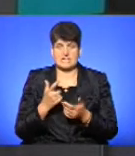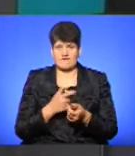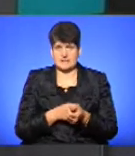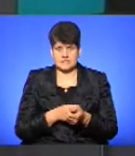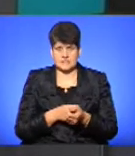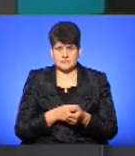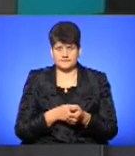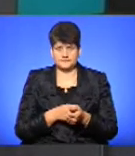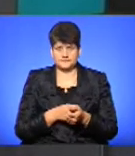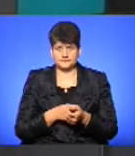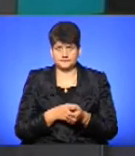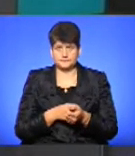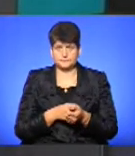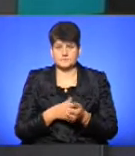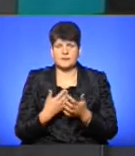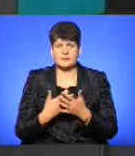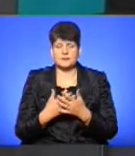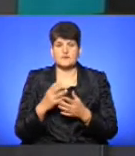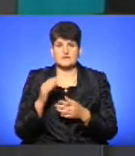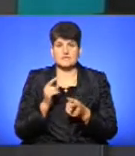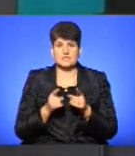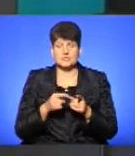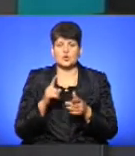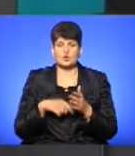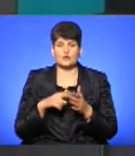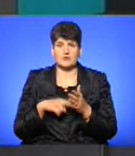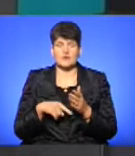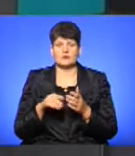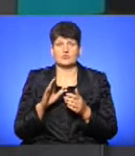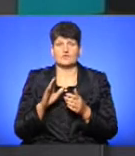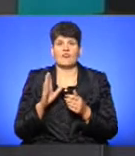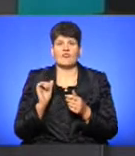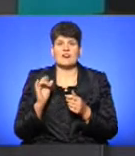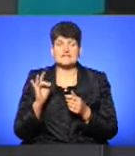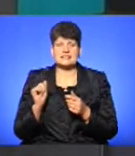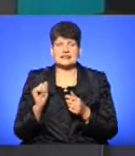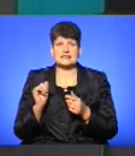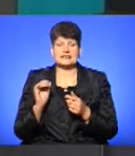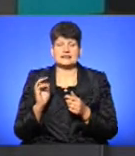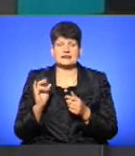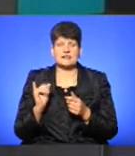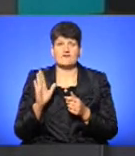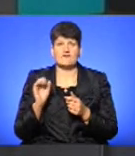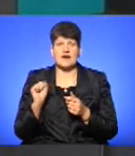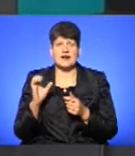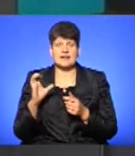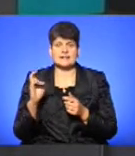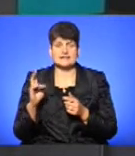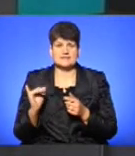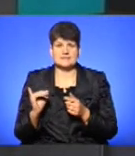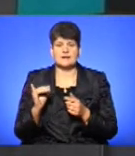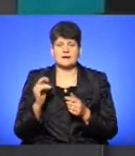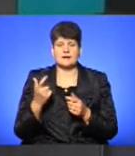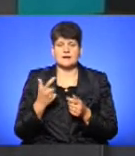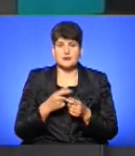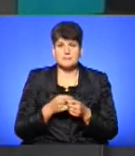що, от, наприклад, всі дійсно довіряють вакцині ВаксіГрип, яка є вже багато